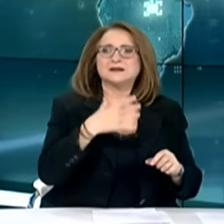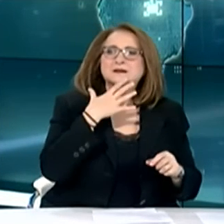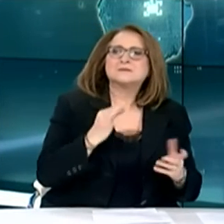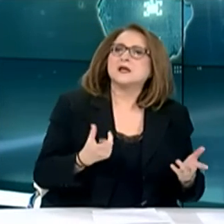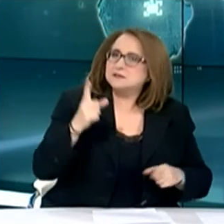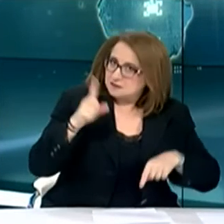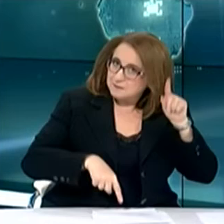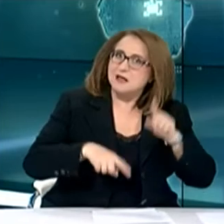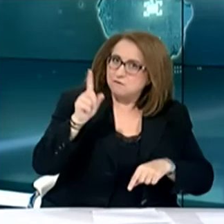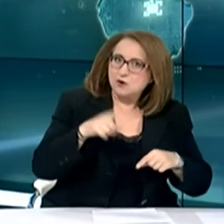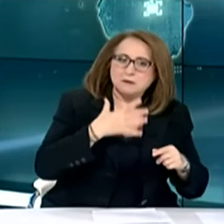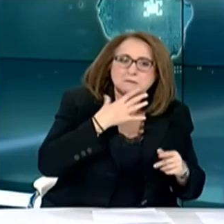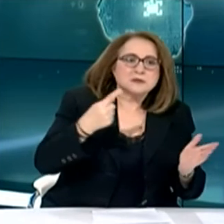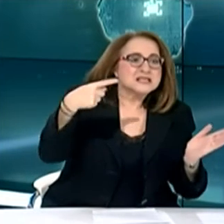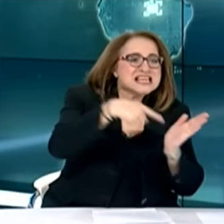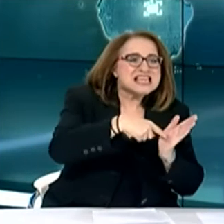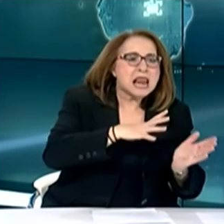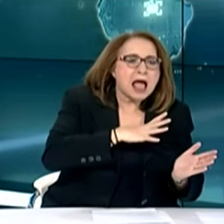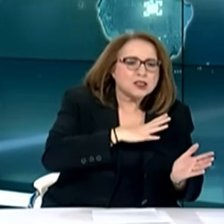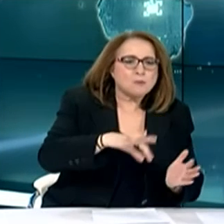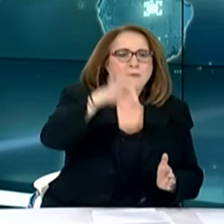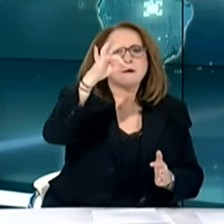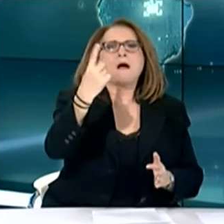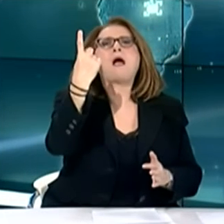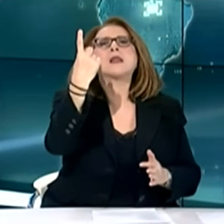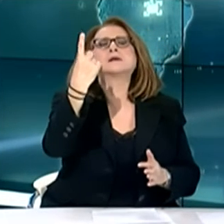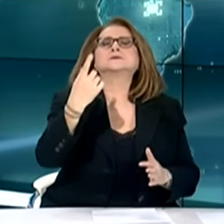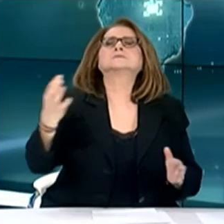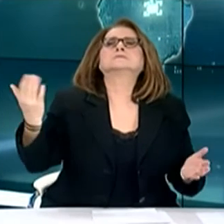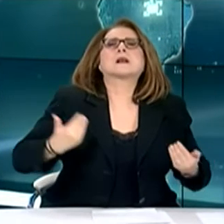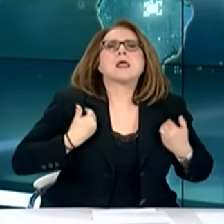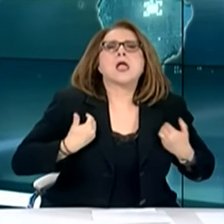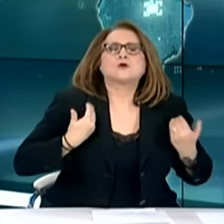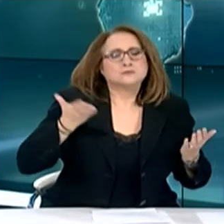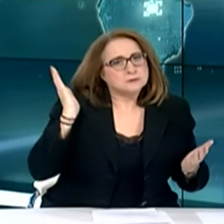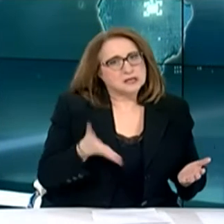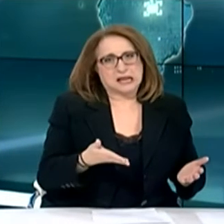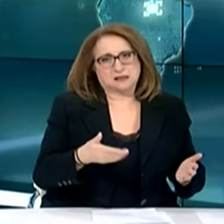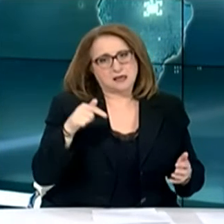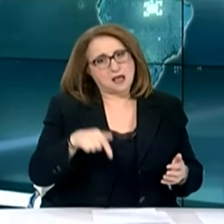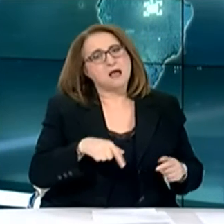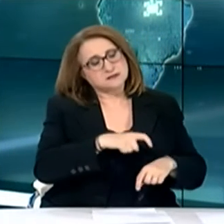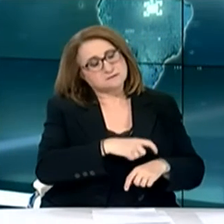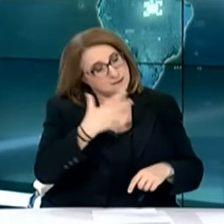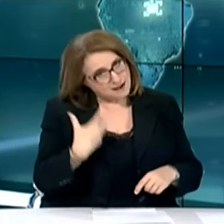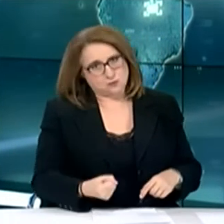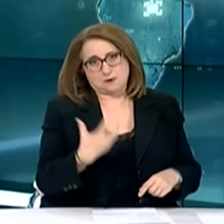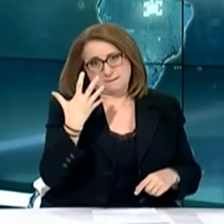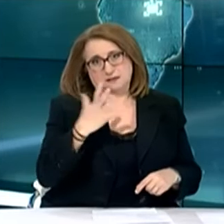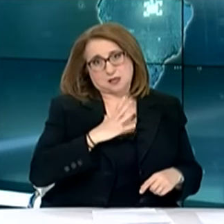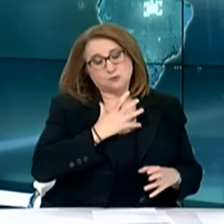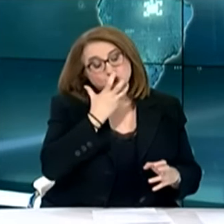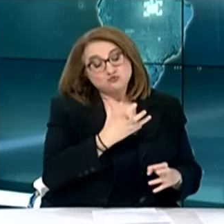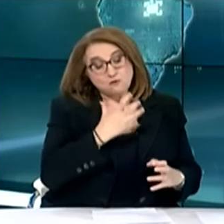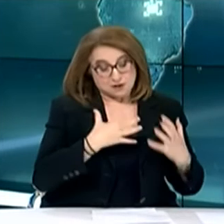και ένα νεότερο άτομο. Υπάρχουν λοιπόν και νεότερα άτομα τα οποία έχουν σοβαρή πνευμονία και νοσηλεύονται αυτή τη στιγμή και γι' αυτό κάνουμε όλο αυτό τον αγώνα και γι'